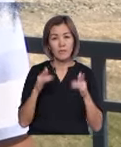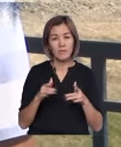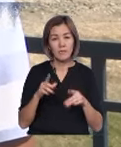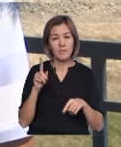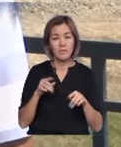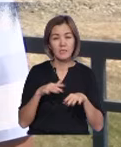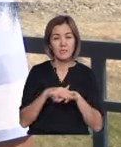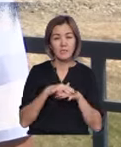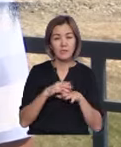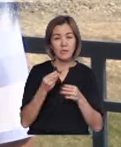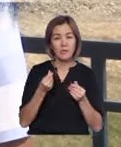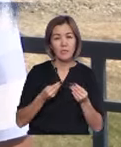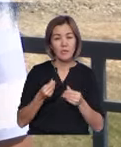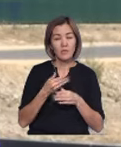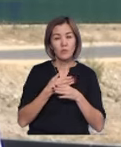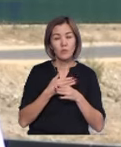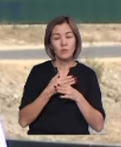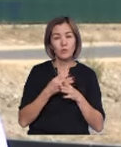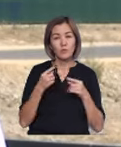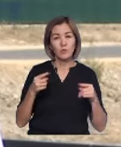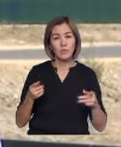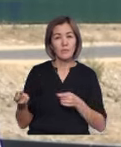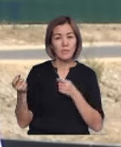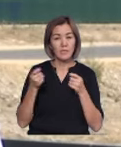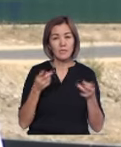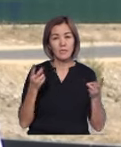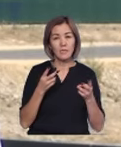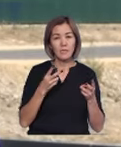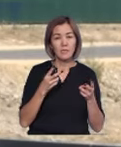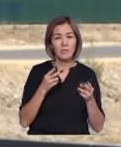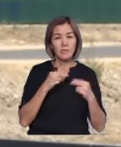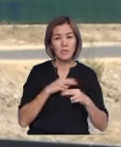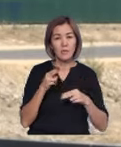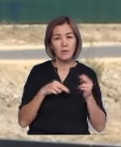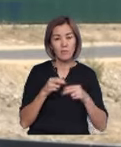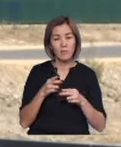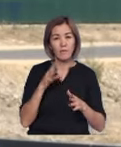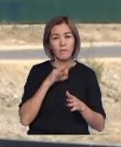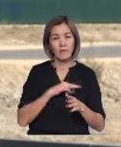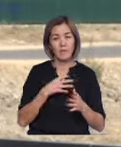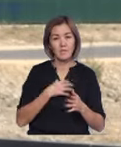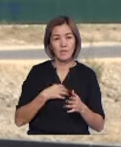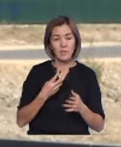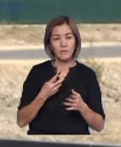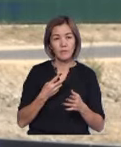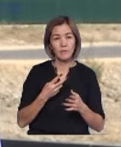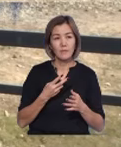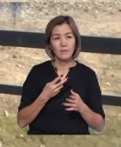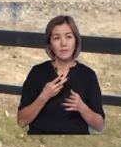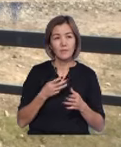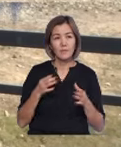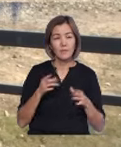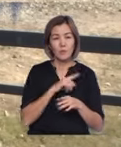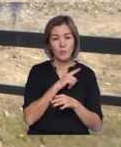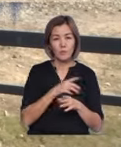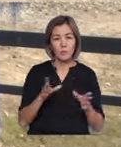сельчане оказали финансовую поддержку В то время как другие приносили необходимы инструменты для работы каждый вклад был значим и без этого коллективного усилия